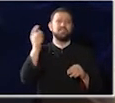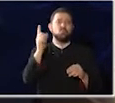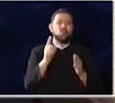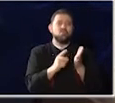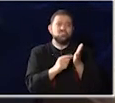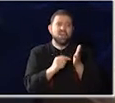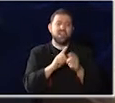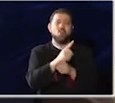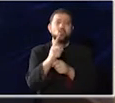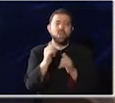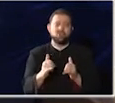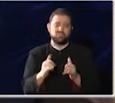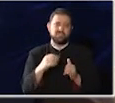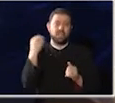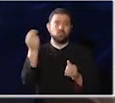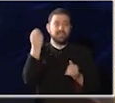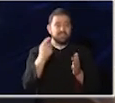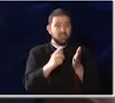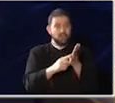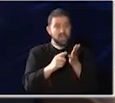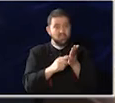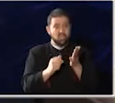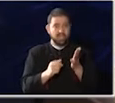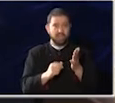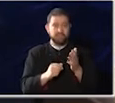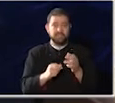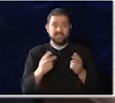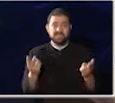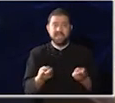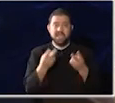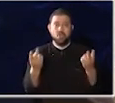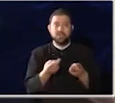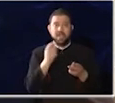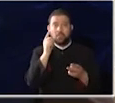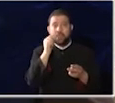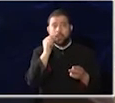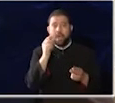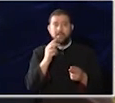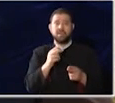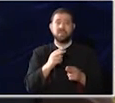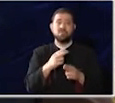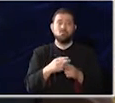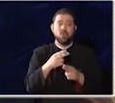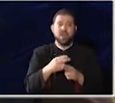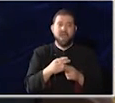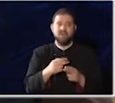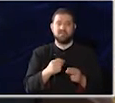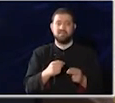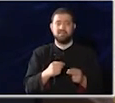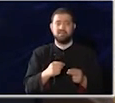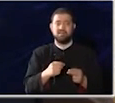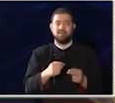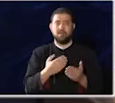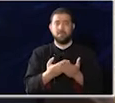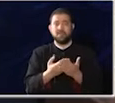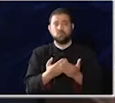lucrul acesta, Dumnezeu ne cere dimpotrivă să-i căutăm pe cei aflați în